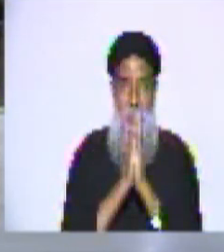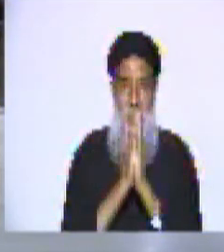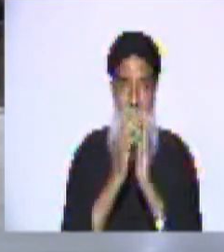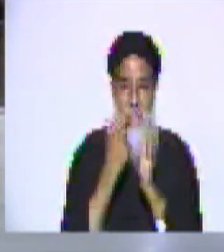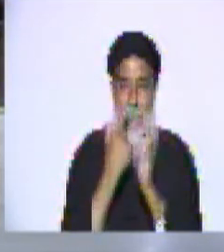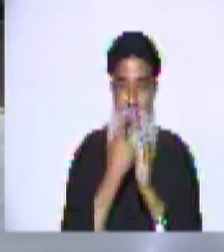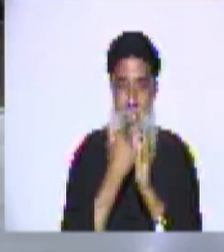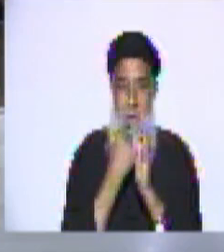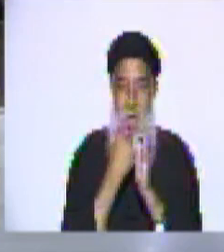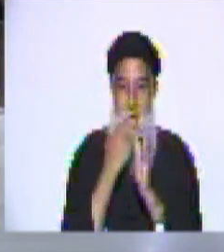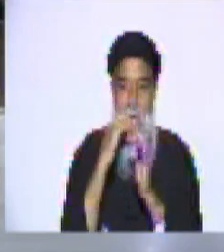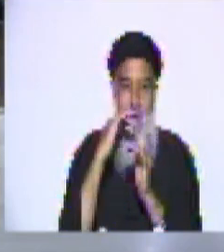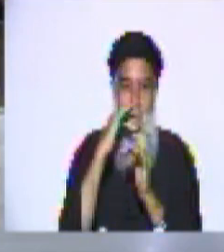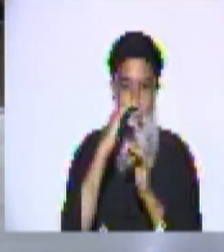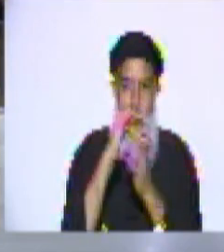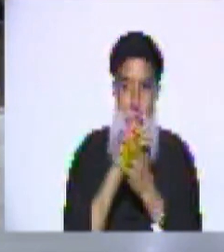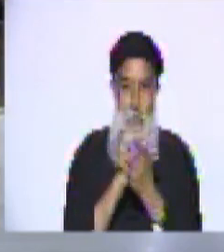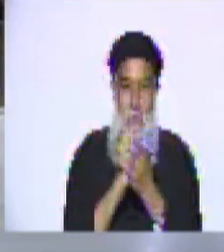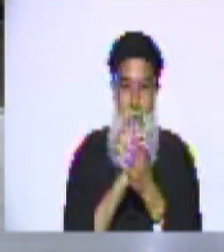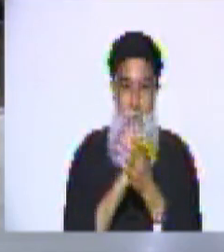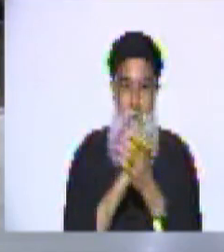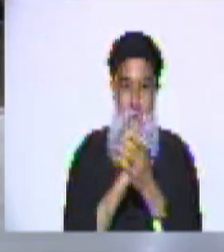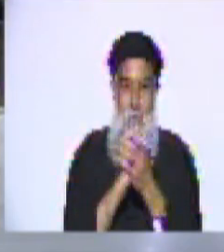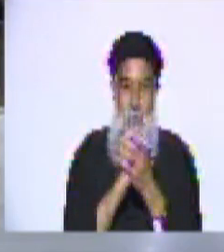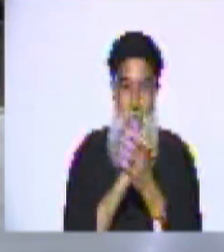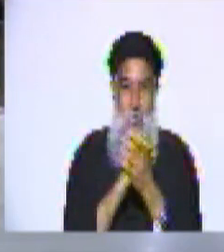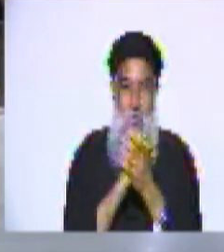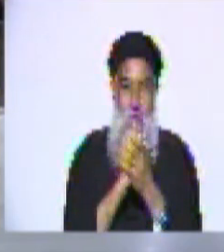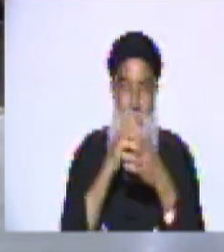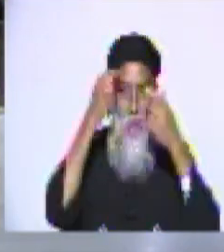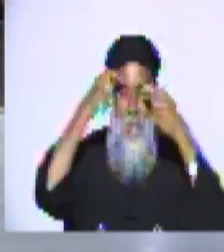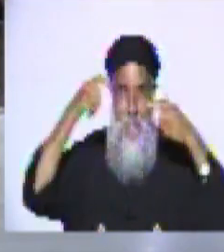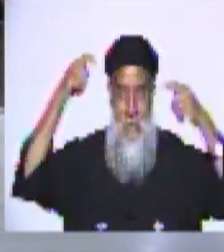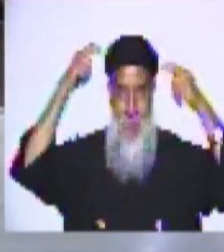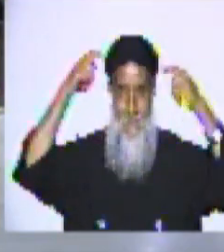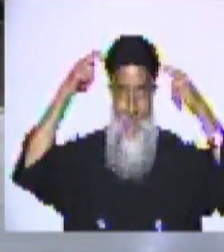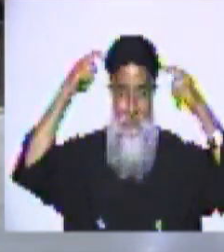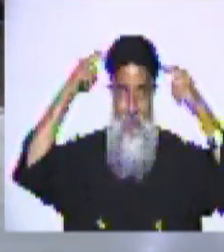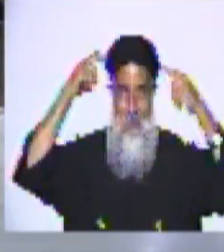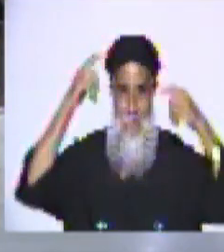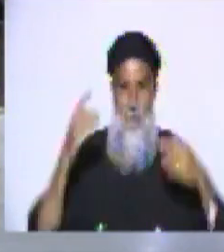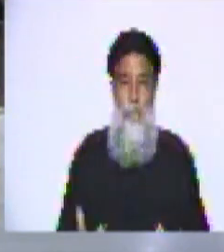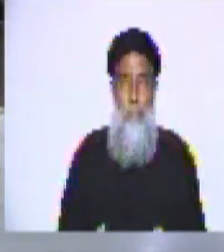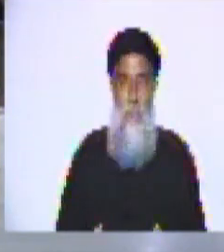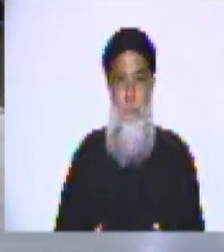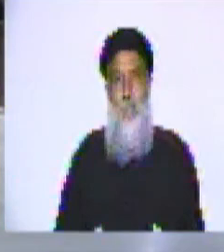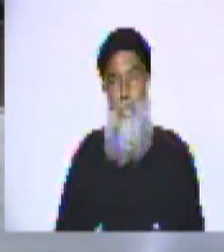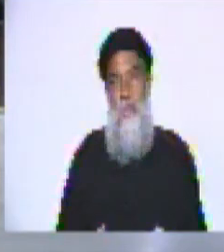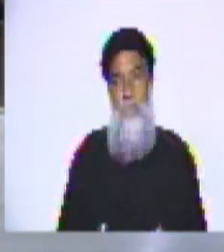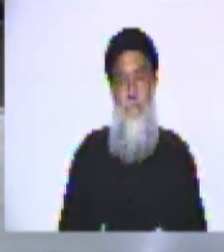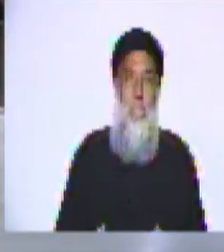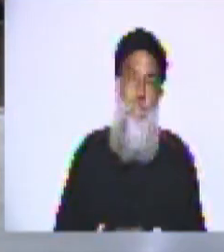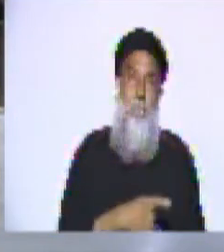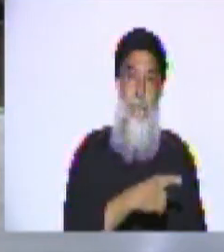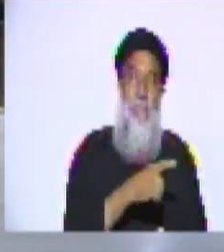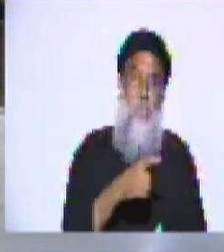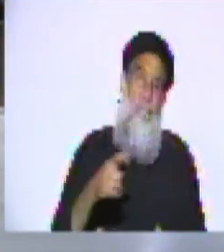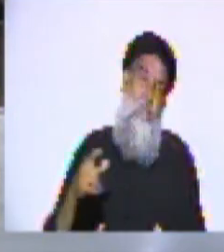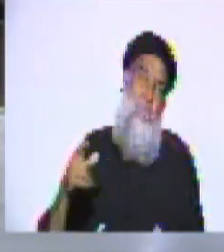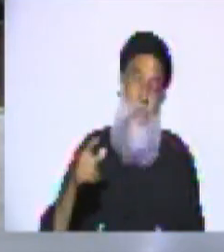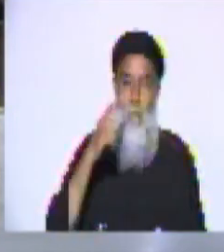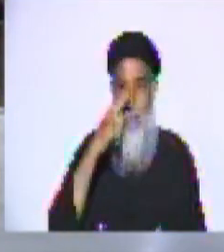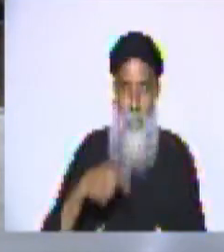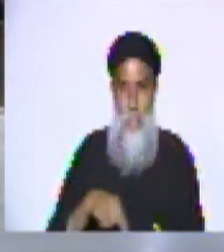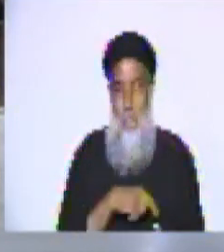أيام طولة العمر ميافتك، ميافتك لما هجرة بقينا بنصلي بالطقس السنوي. لكن بعض